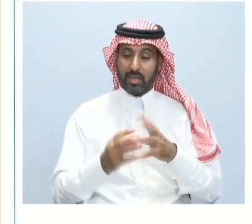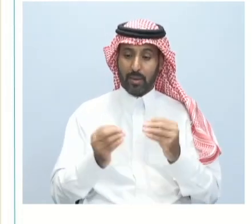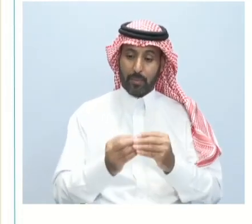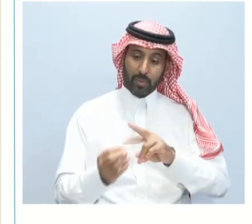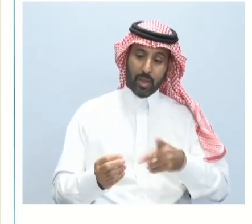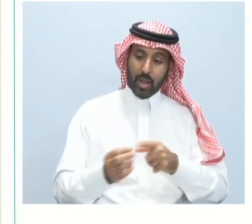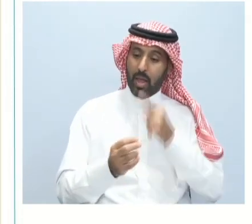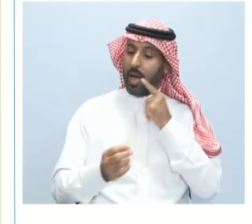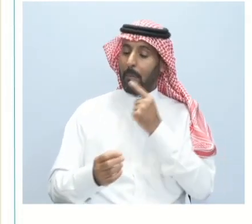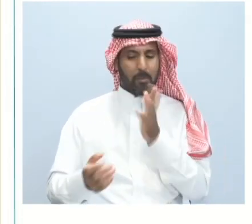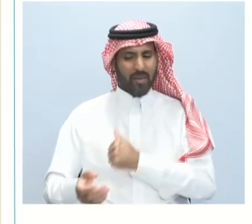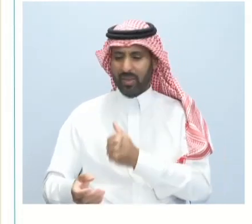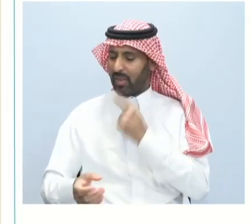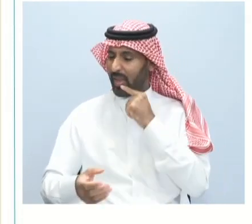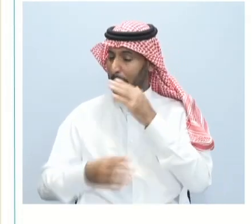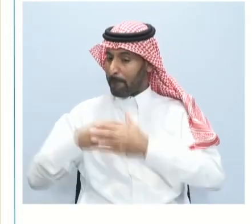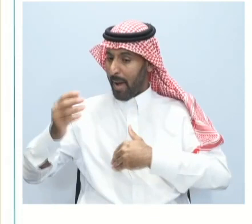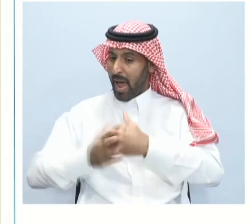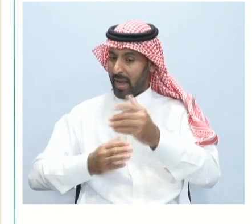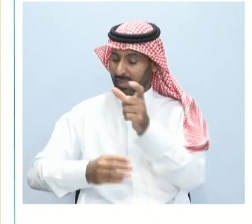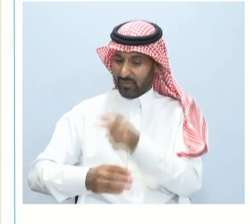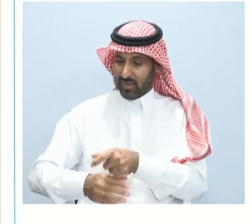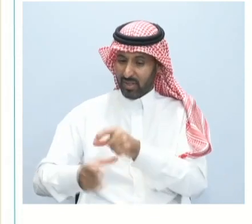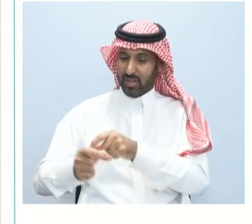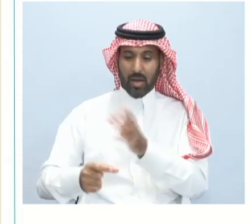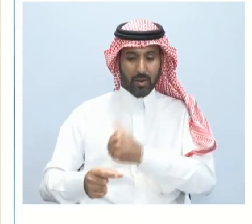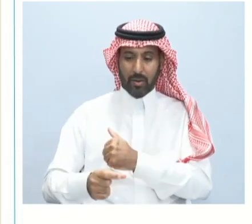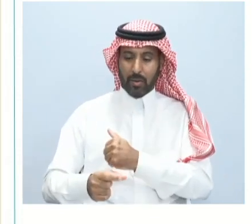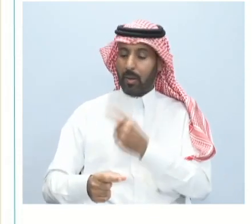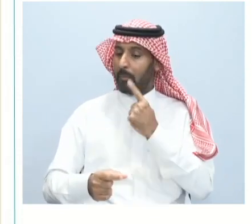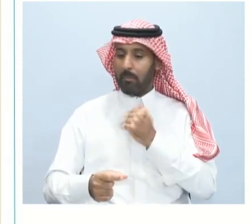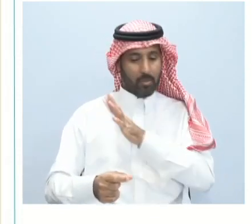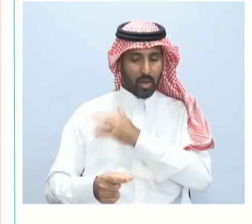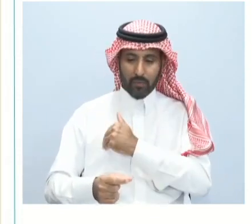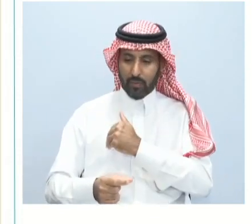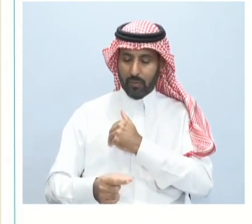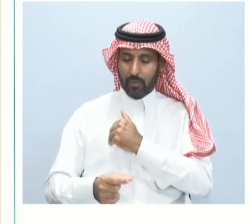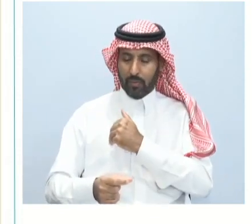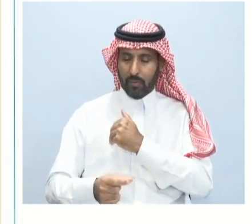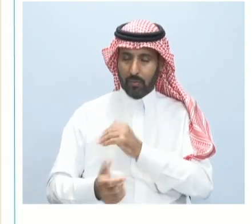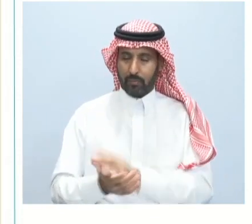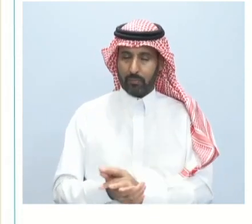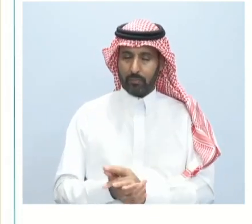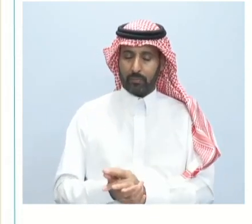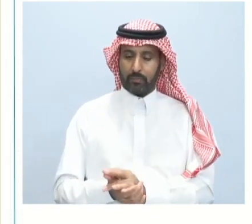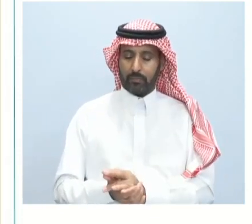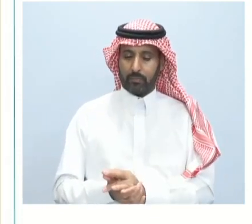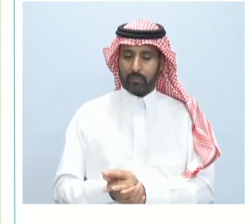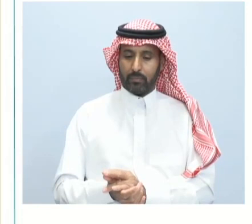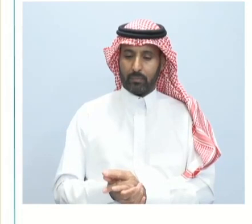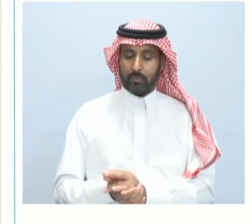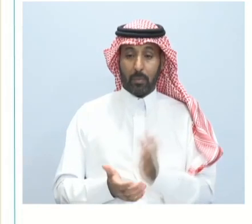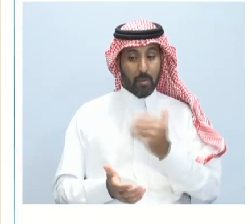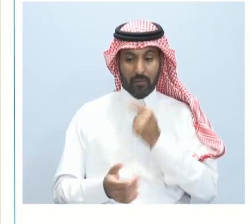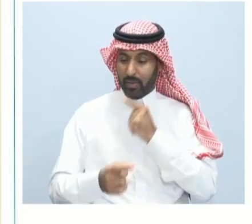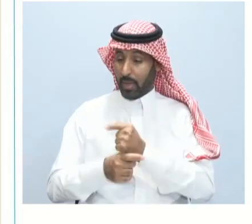متغير ان كفرد ريكوا سك وهي جميع المهارات المطلوبه في الفريق التي لم